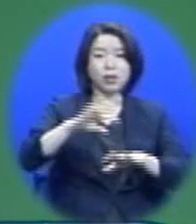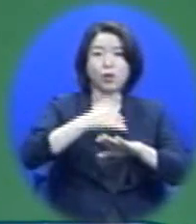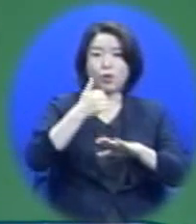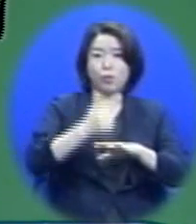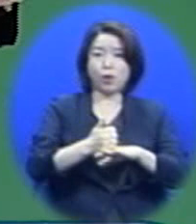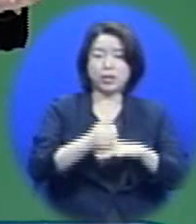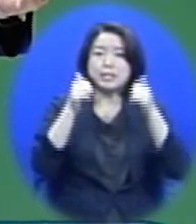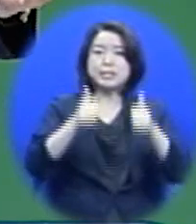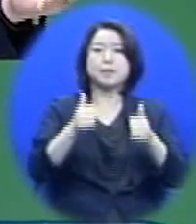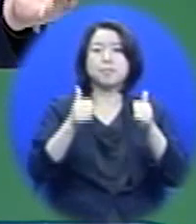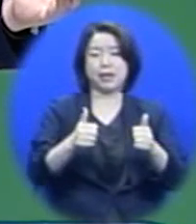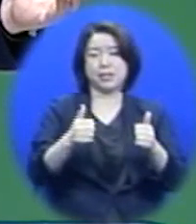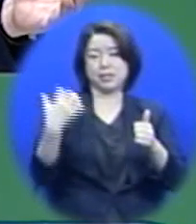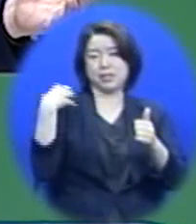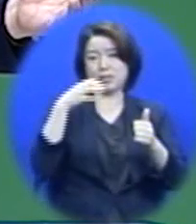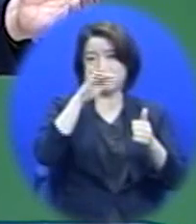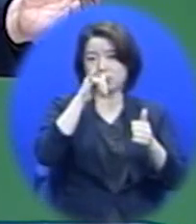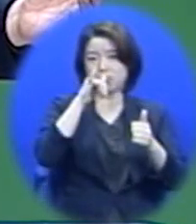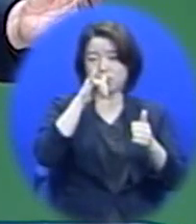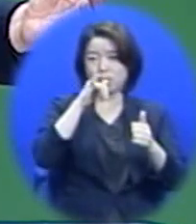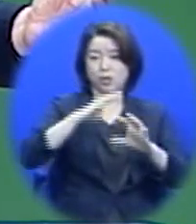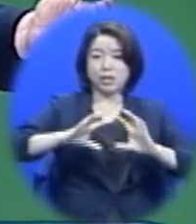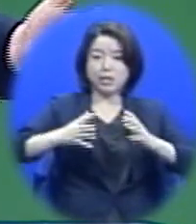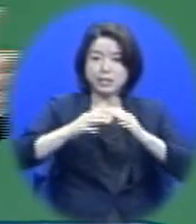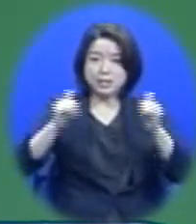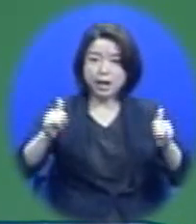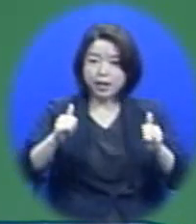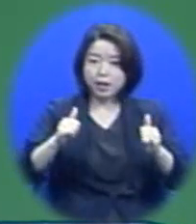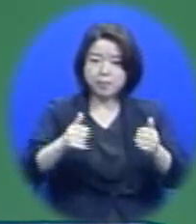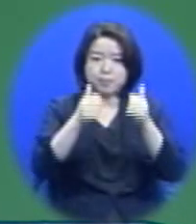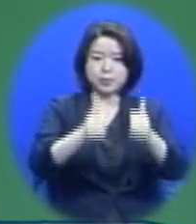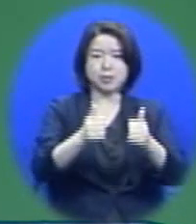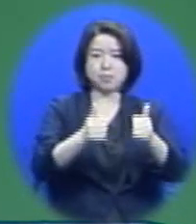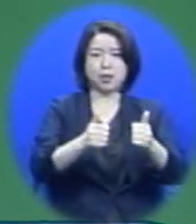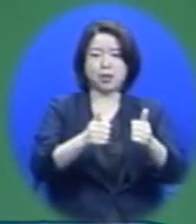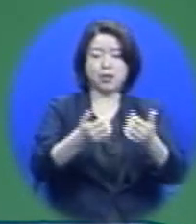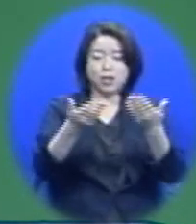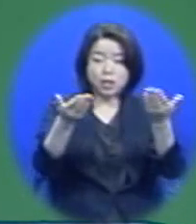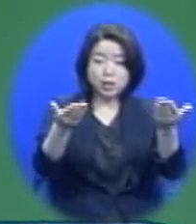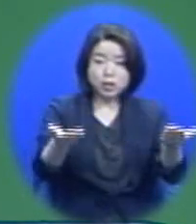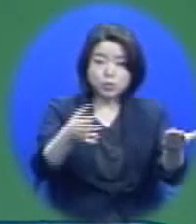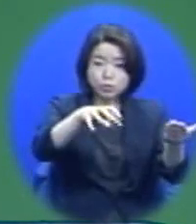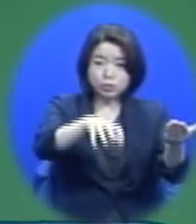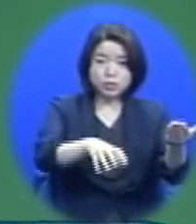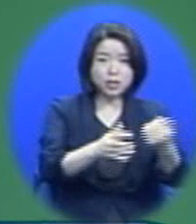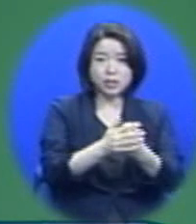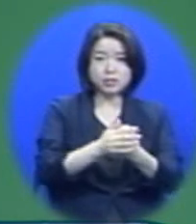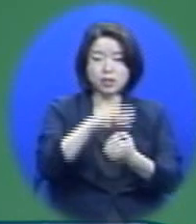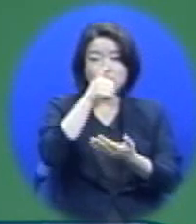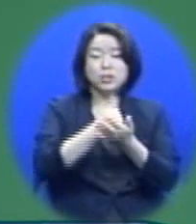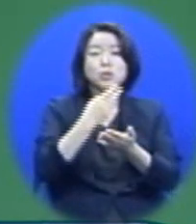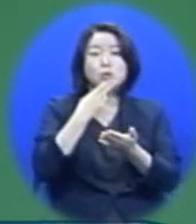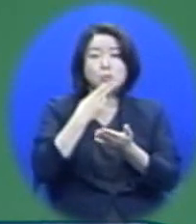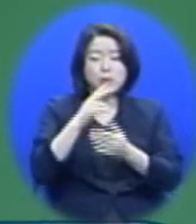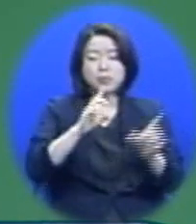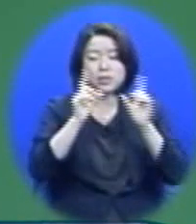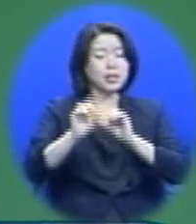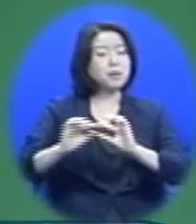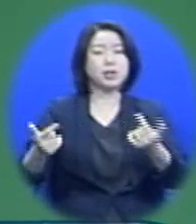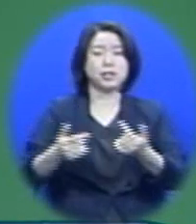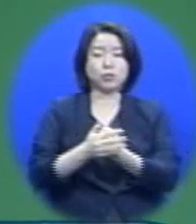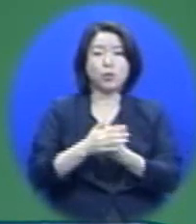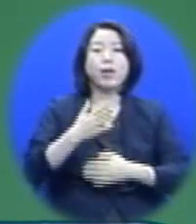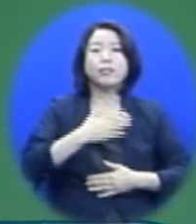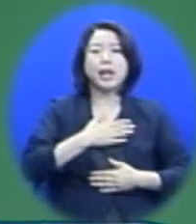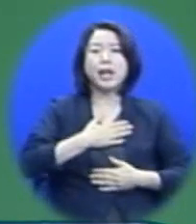사람들을, 국민들을 재판해 주는 자리에서 내가 흠이 없이 살겠다 그렇게도 말 안 했어요. 내